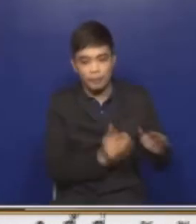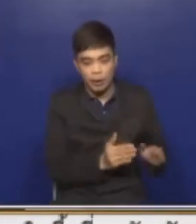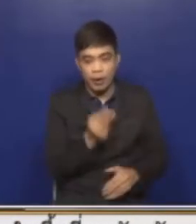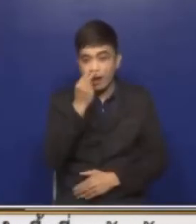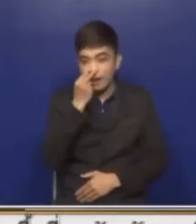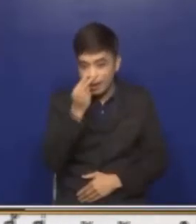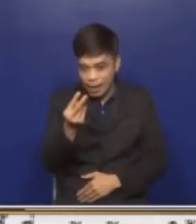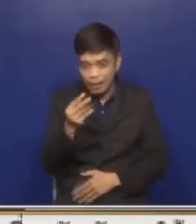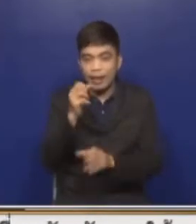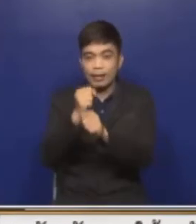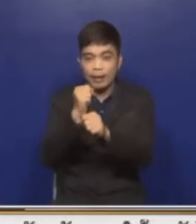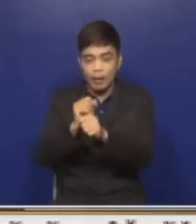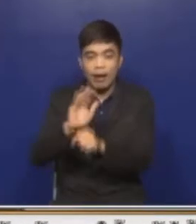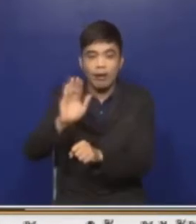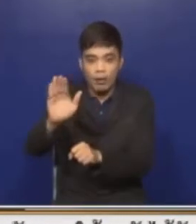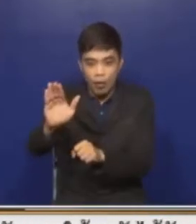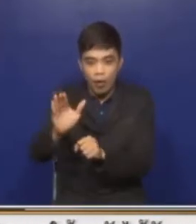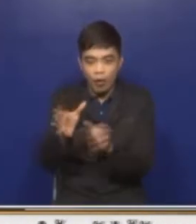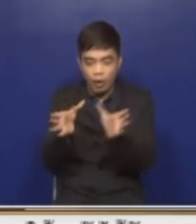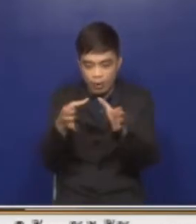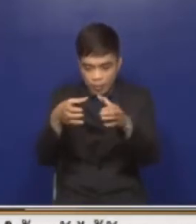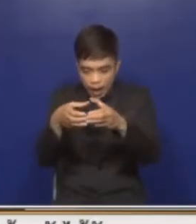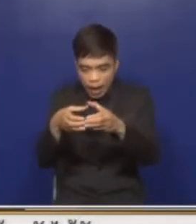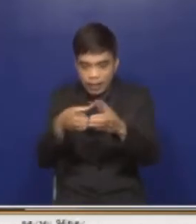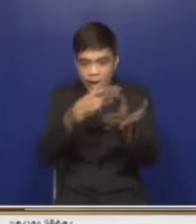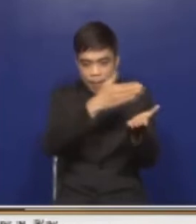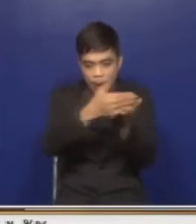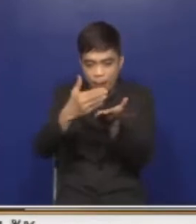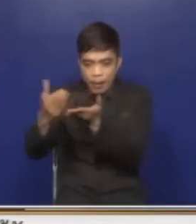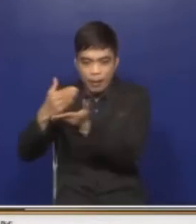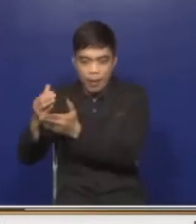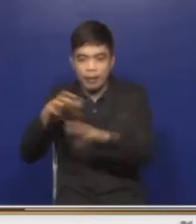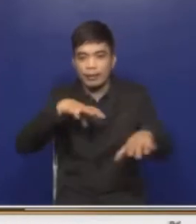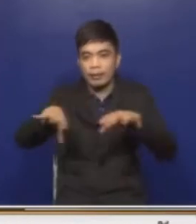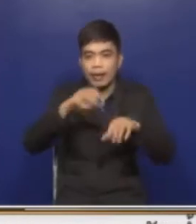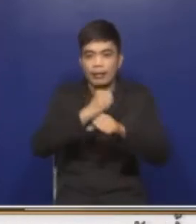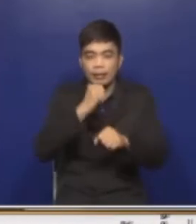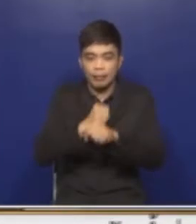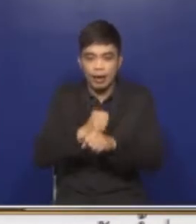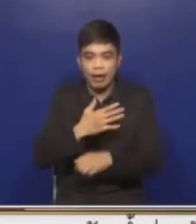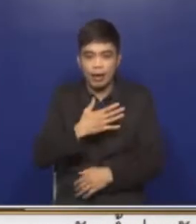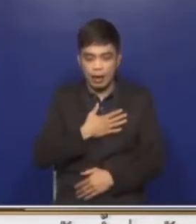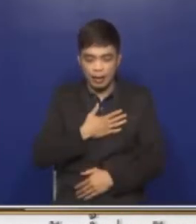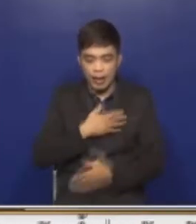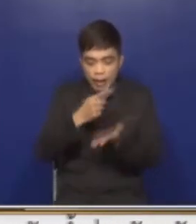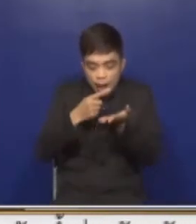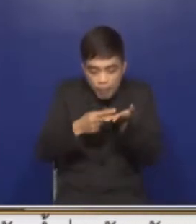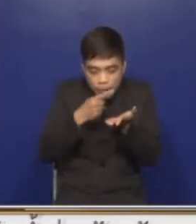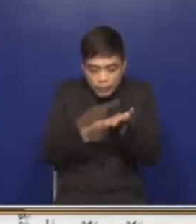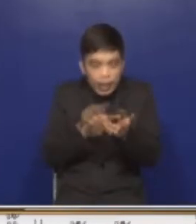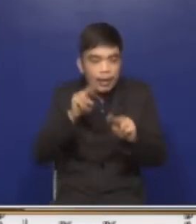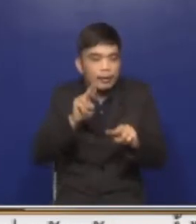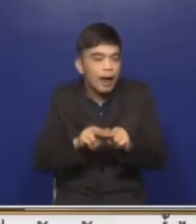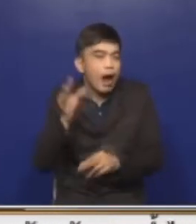ของคณะกรรมการชุดนี้แบ่งเป็นจุดเป็นชุดไปเลยผมเป็นแค่ที่ปรึกษาเข้าไปนั่งฟัง